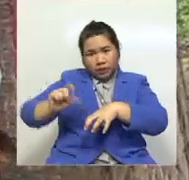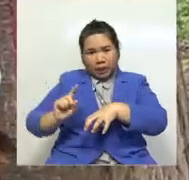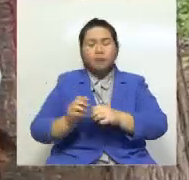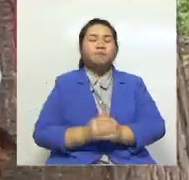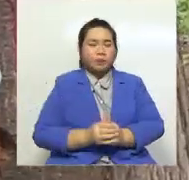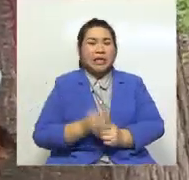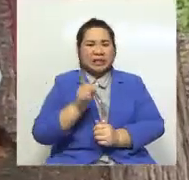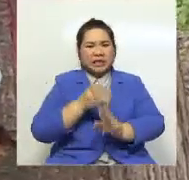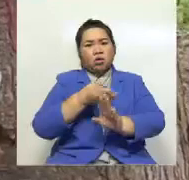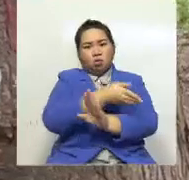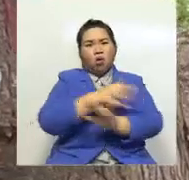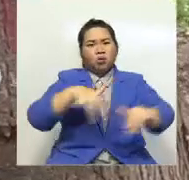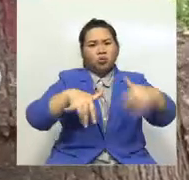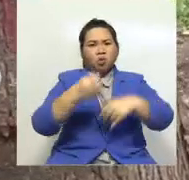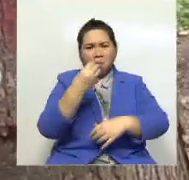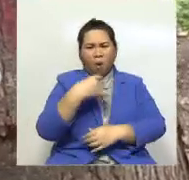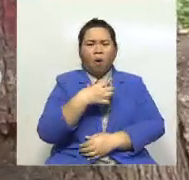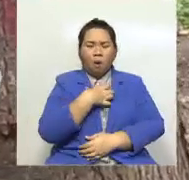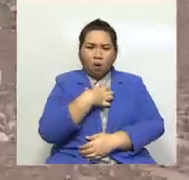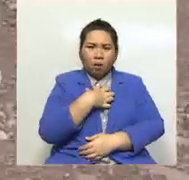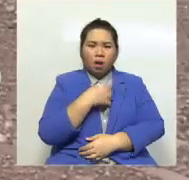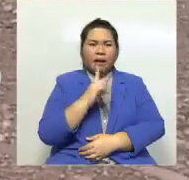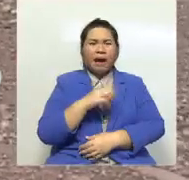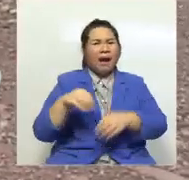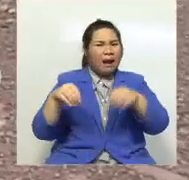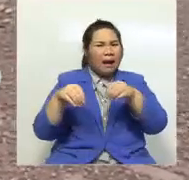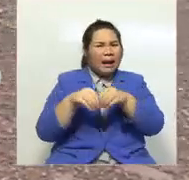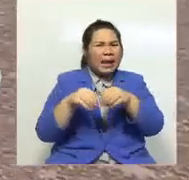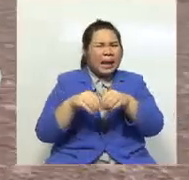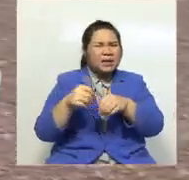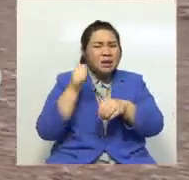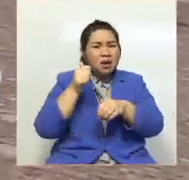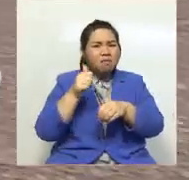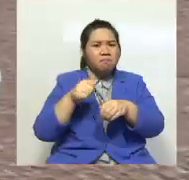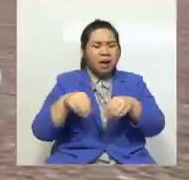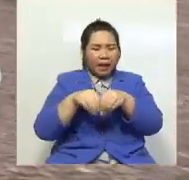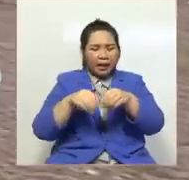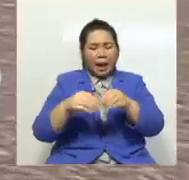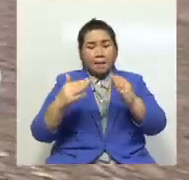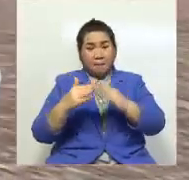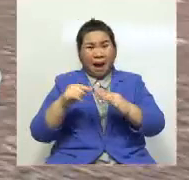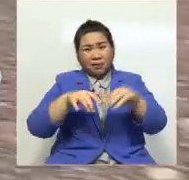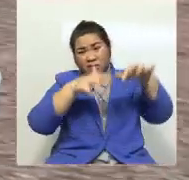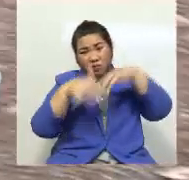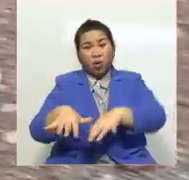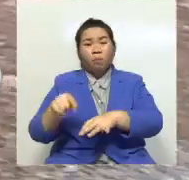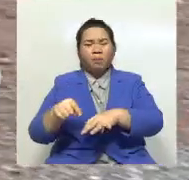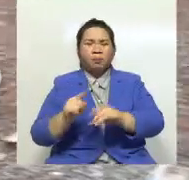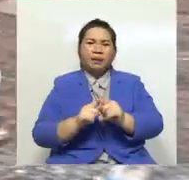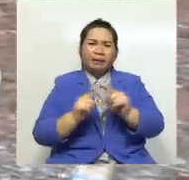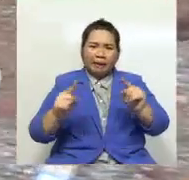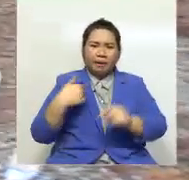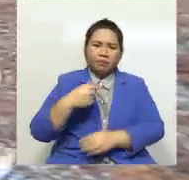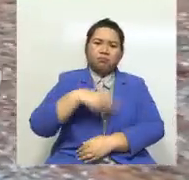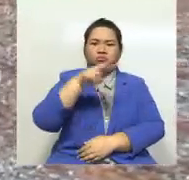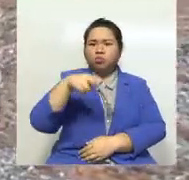านี้ที่ชาวบ้านบอกนะคะว่าอยากจะได้พื้นที่ที่อยู่ใกล้เคียงกับพื้นที่เดิมที่บริเวณบ้านห้วยขาบนั้นจากการเข้าไปส